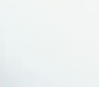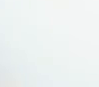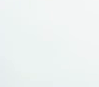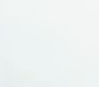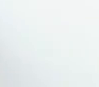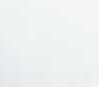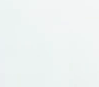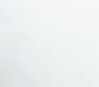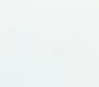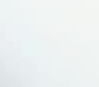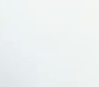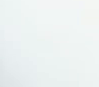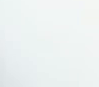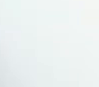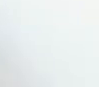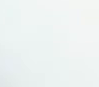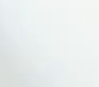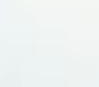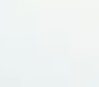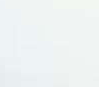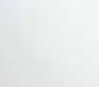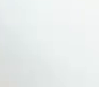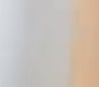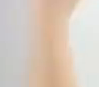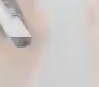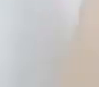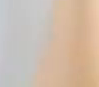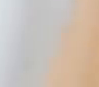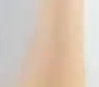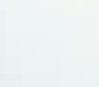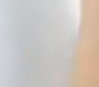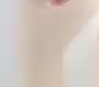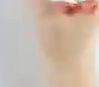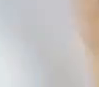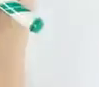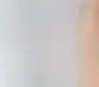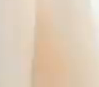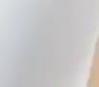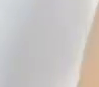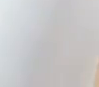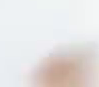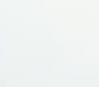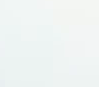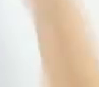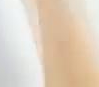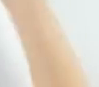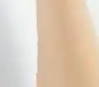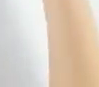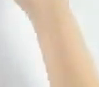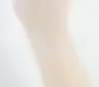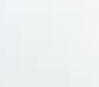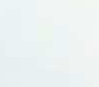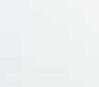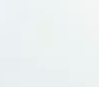badan tarbiyani uyg'ongandan so'ng toza havoda bajarish lozim. Yaxshi havo almashadigan xona ham to'g'ri keladi. Mashg'ulotlarning murakkabligi